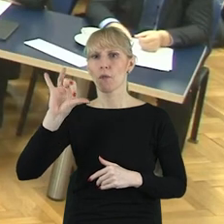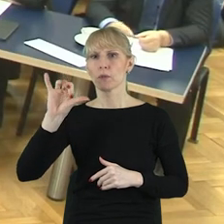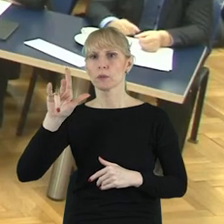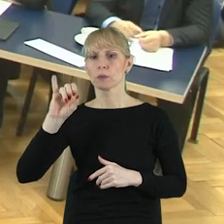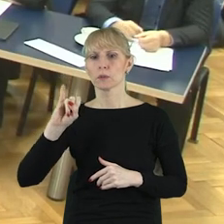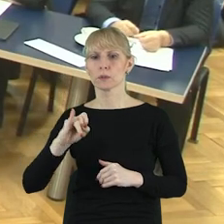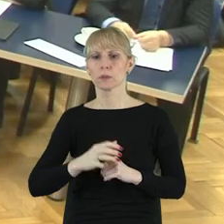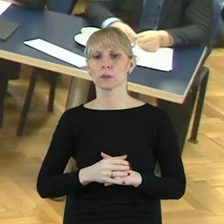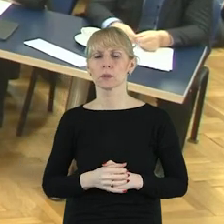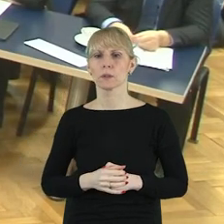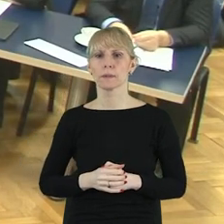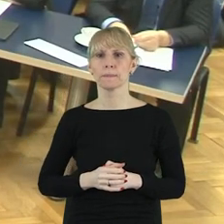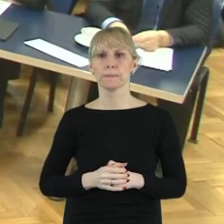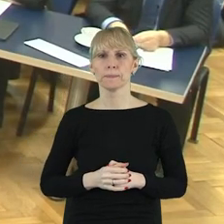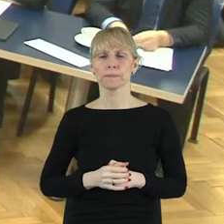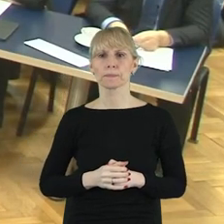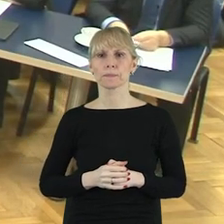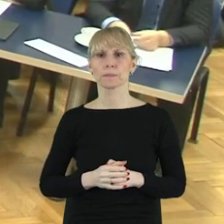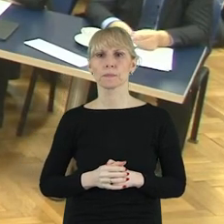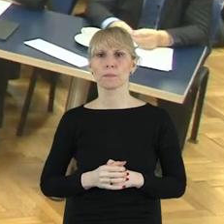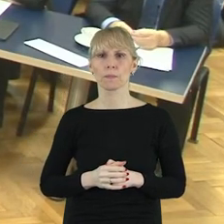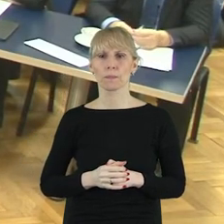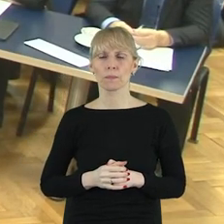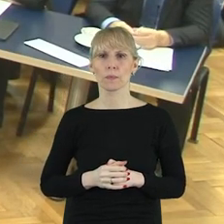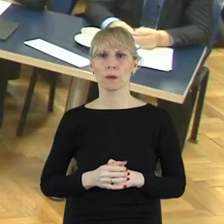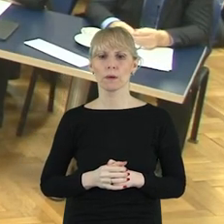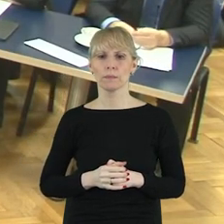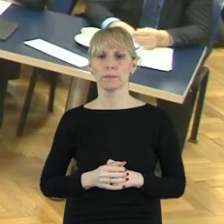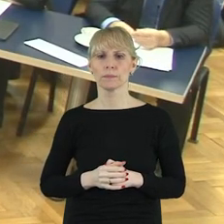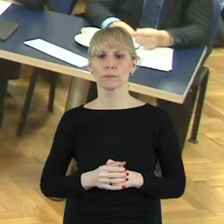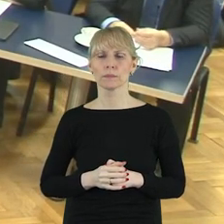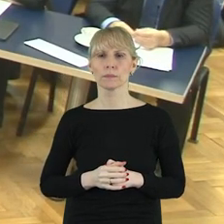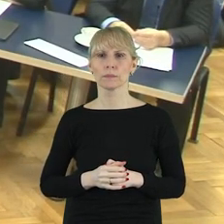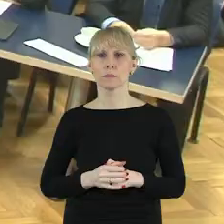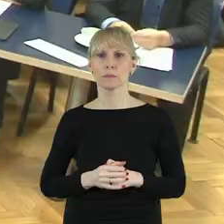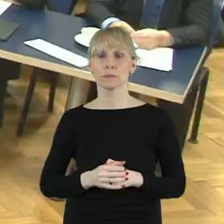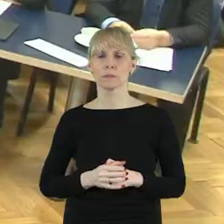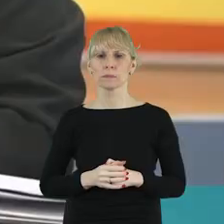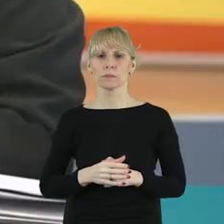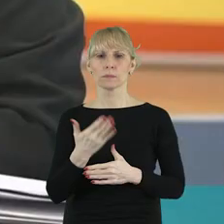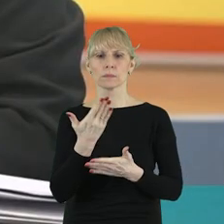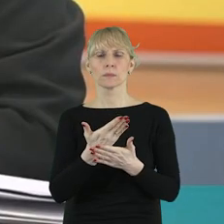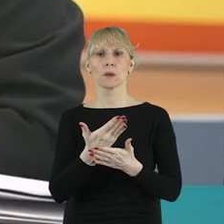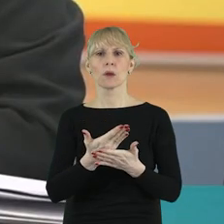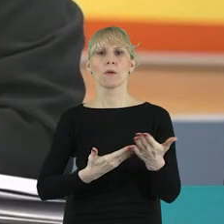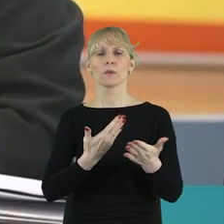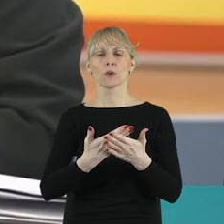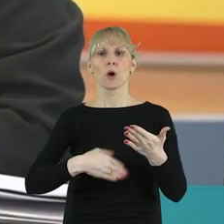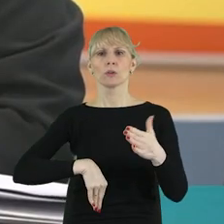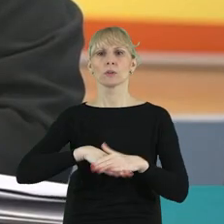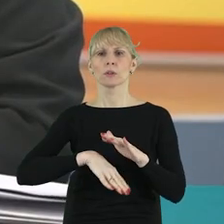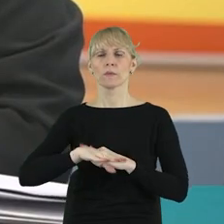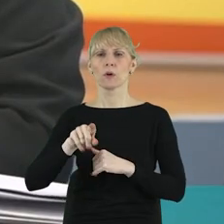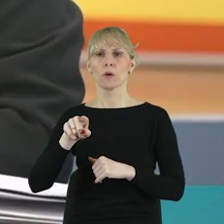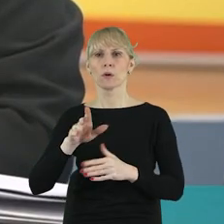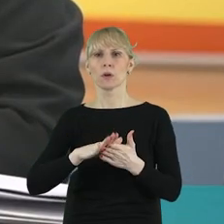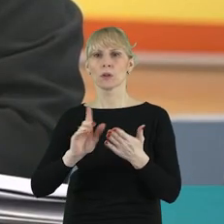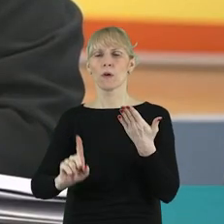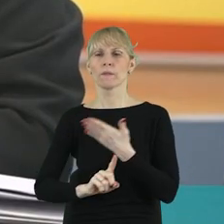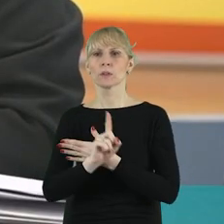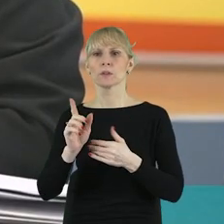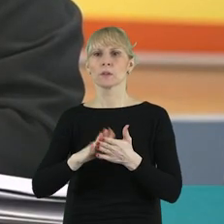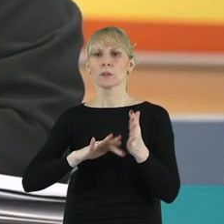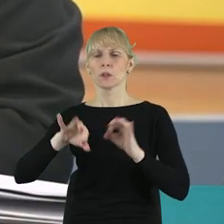Zaraz będziemy tak. Wniosek formalny o dopuszczenie do wystąpień i dyskusji podczas sesji wyłącznie osób, którym przysługuje prawo czynnego udziału